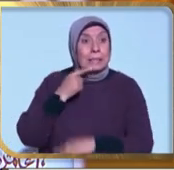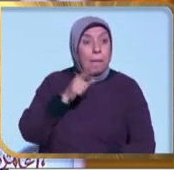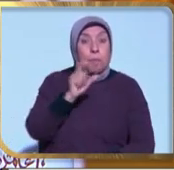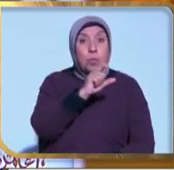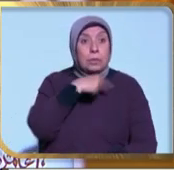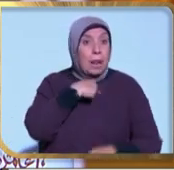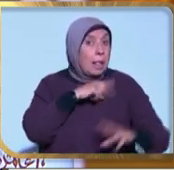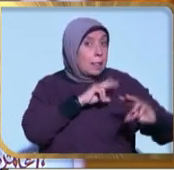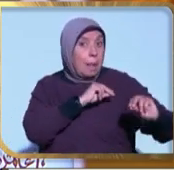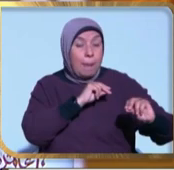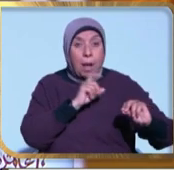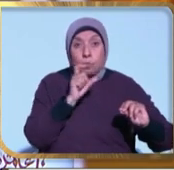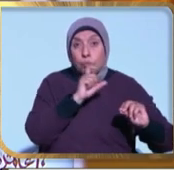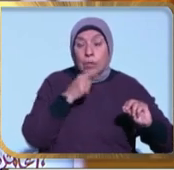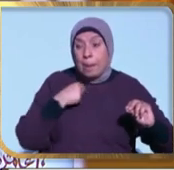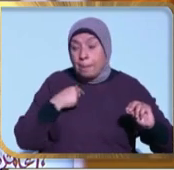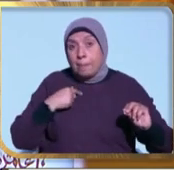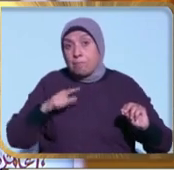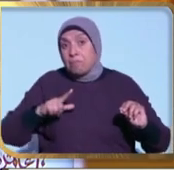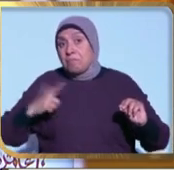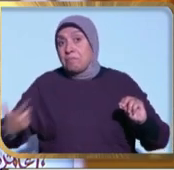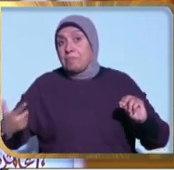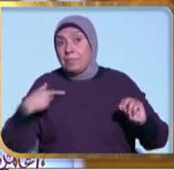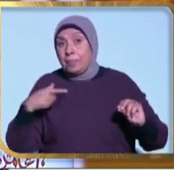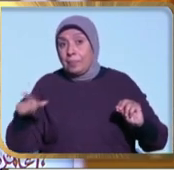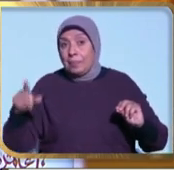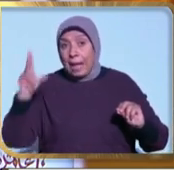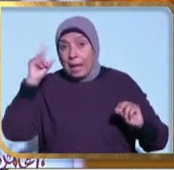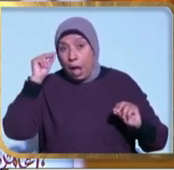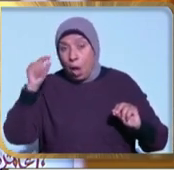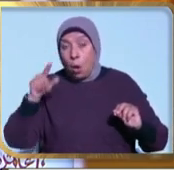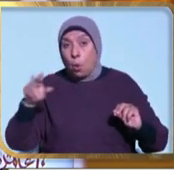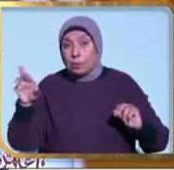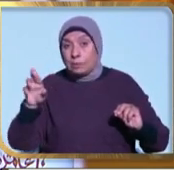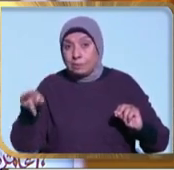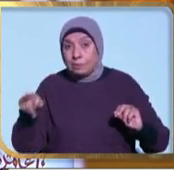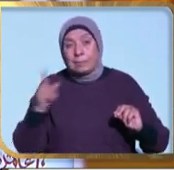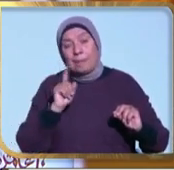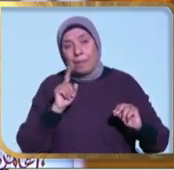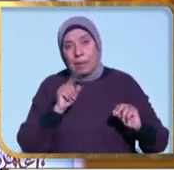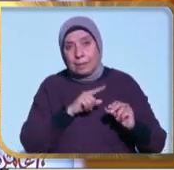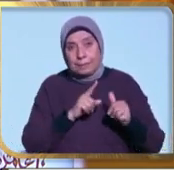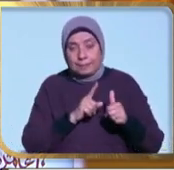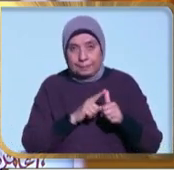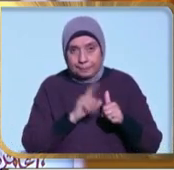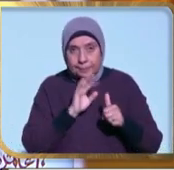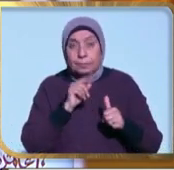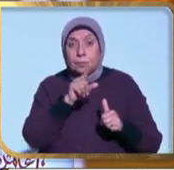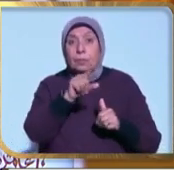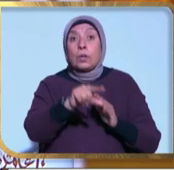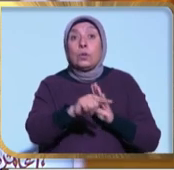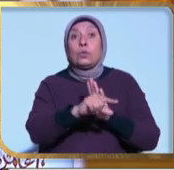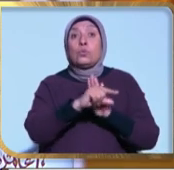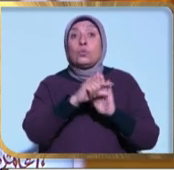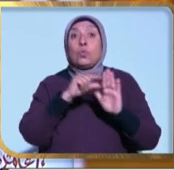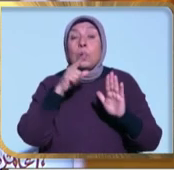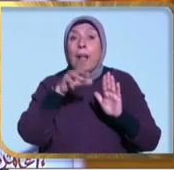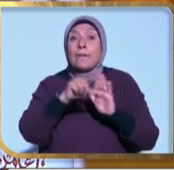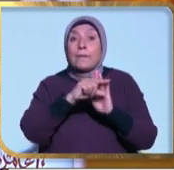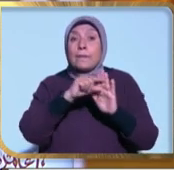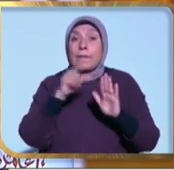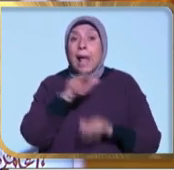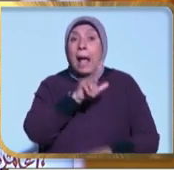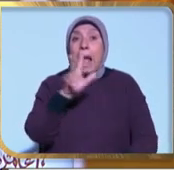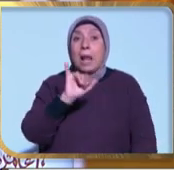وبيشرح اكثر ما ورد في سوره الممتحنه في سوره الممتحنه يقول الله تعالى